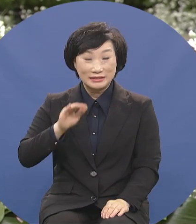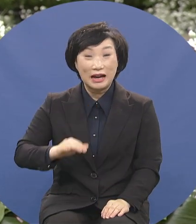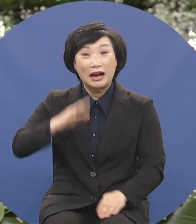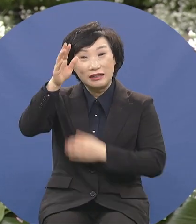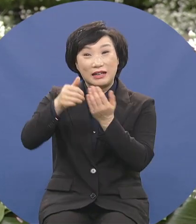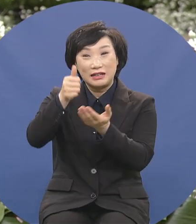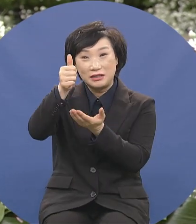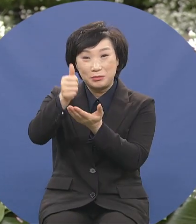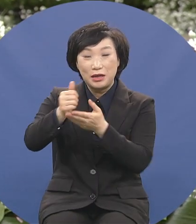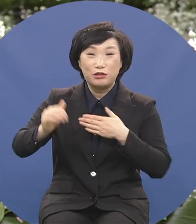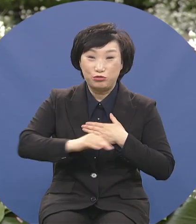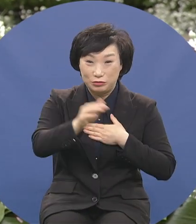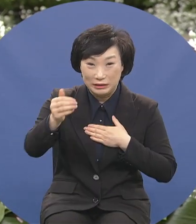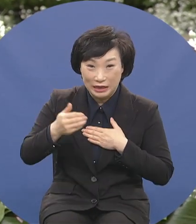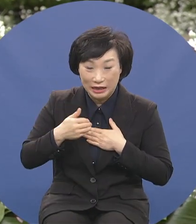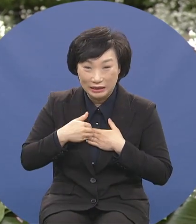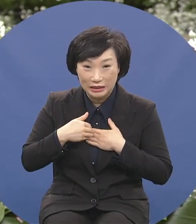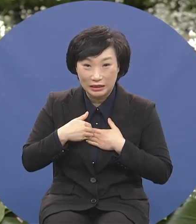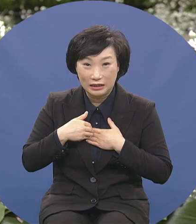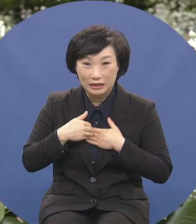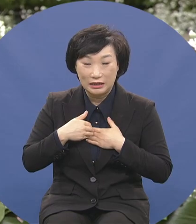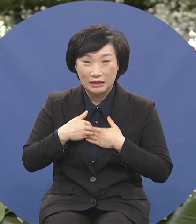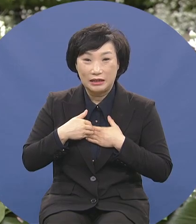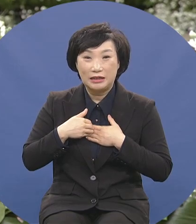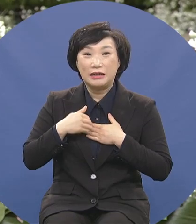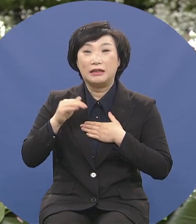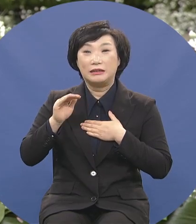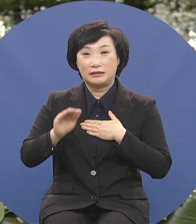하나님이 우리에게